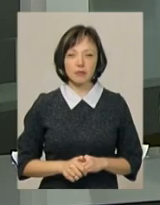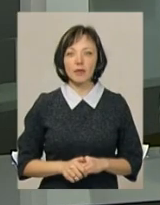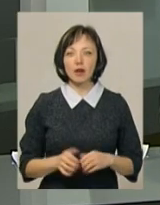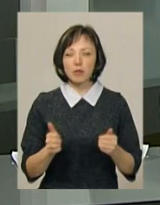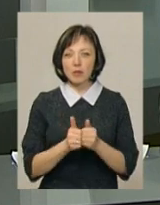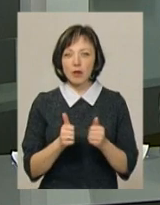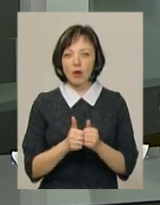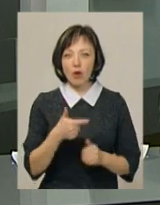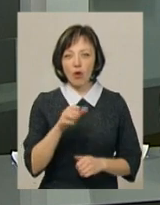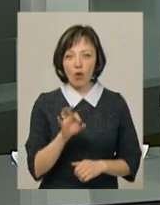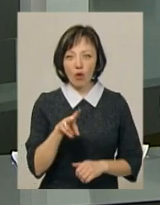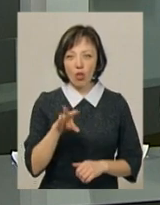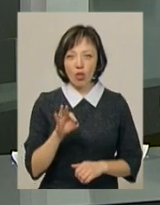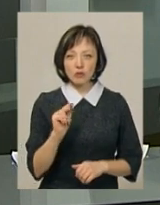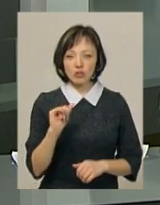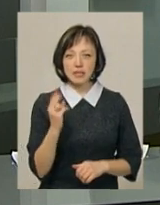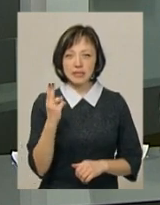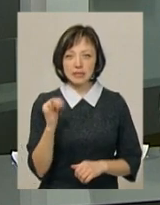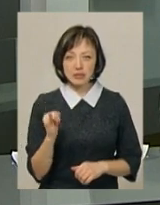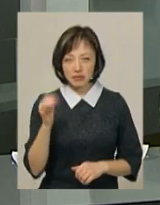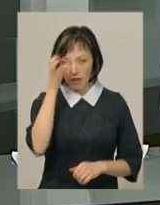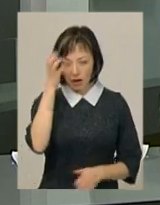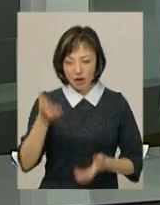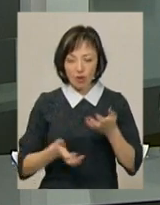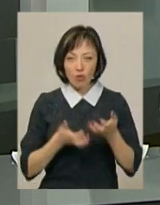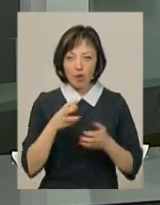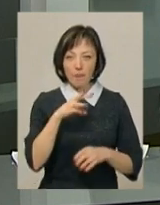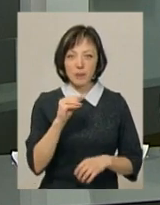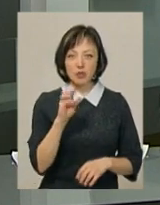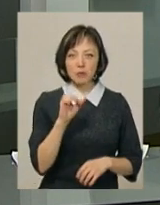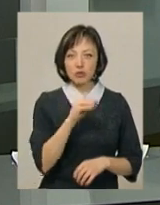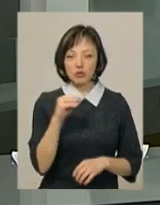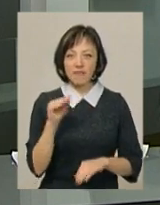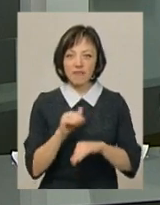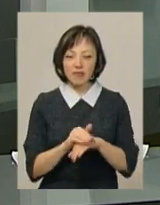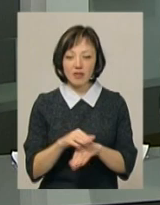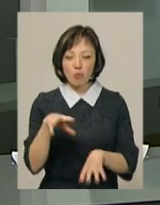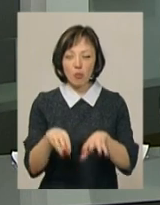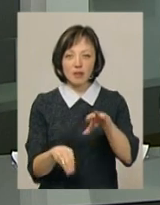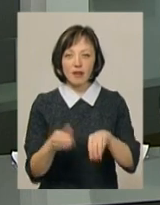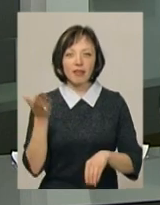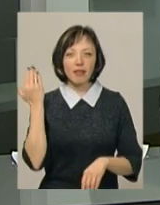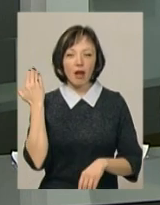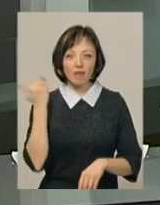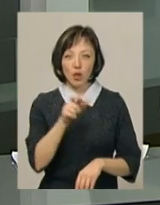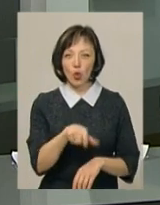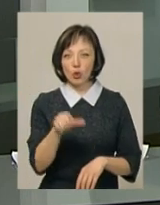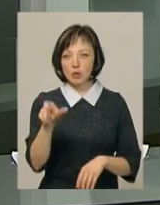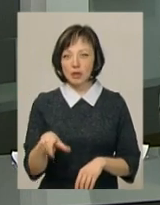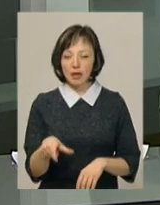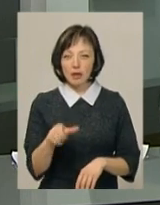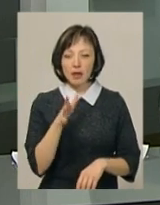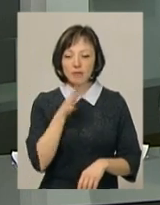Поблизу Головчинців археологи Державного історико-культурного заповідника Межибіж виявили стоянку давніх людей доби раннього